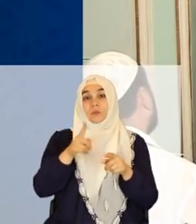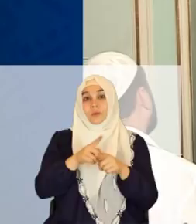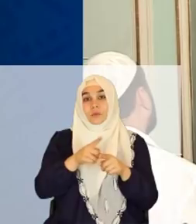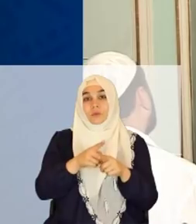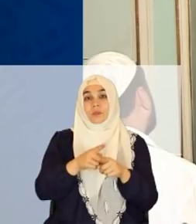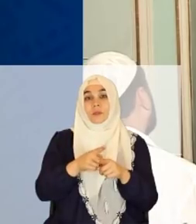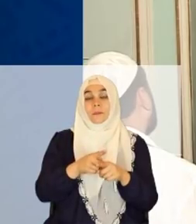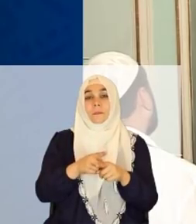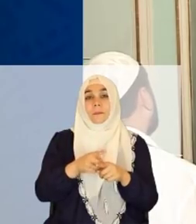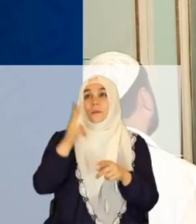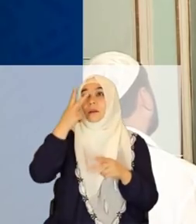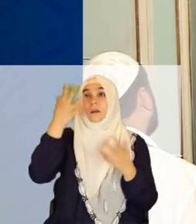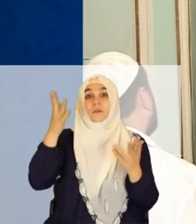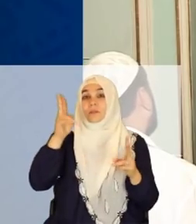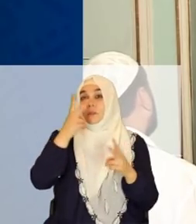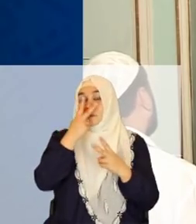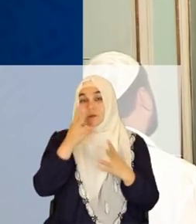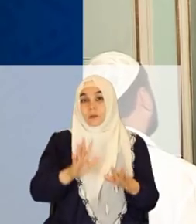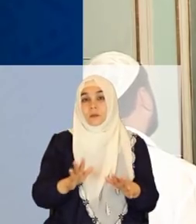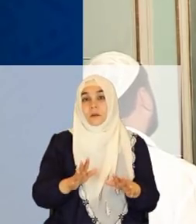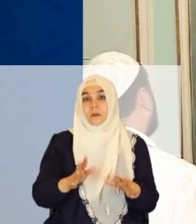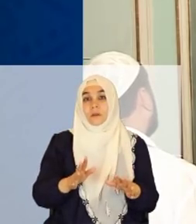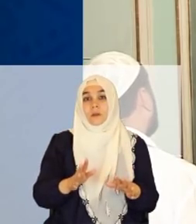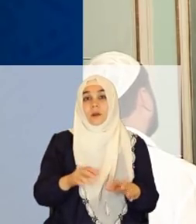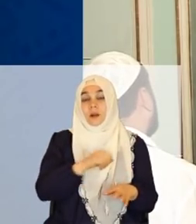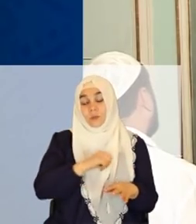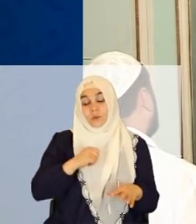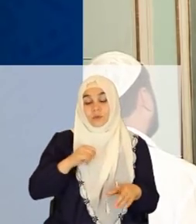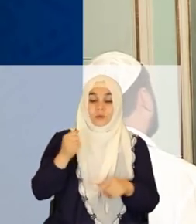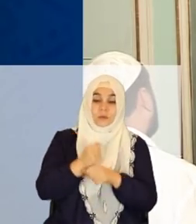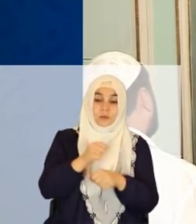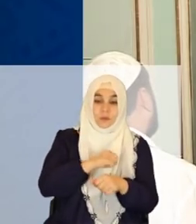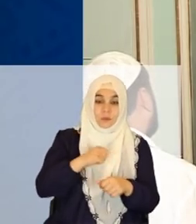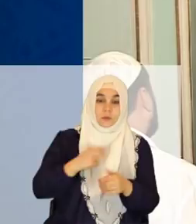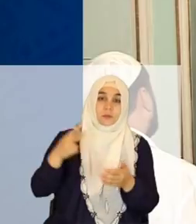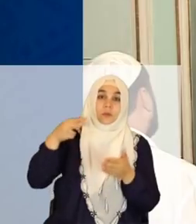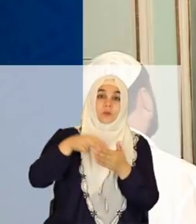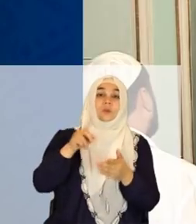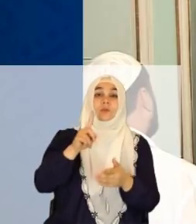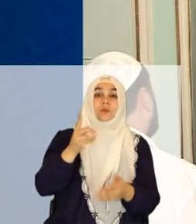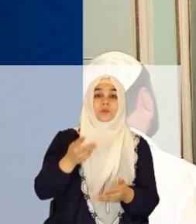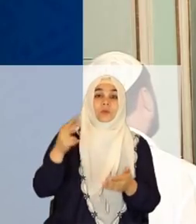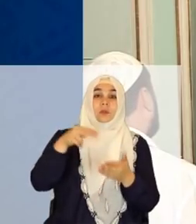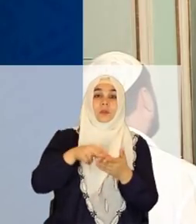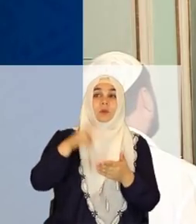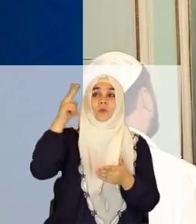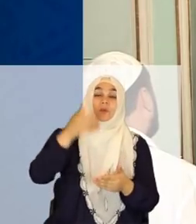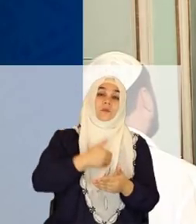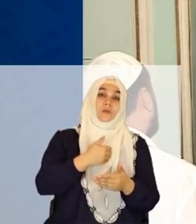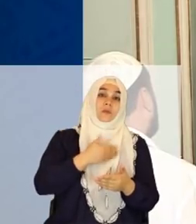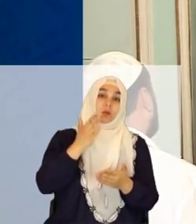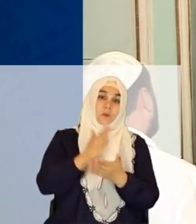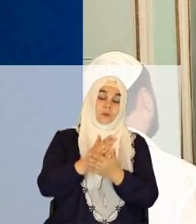turamiz. Birov ko'rmaydi. Hamma o'zimon o'zi avora o'zi turadi. Nima uchun turadi? Xudo uchun